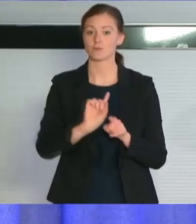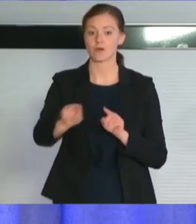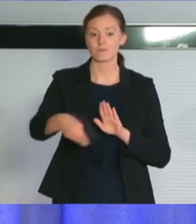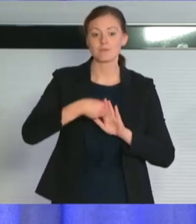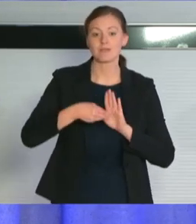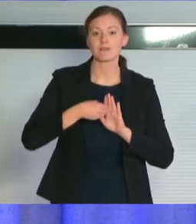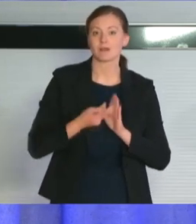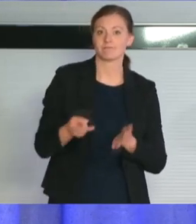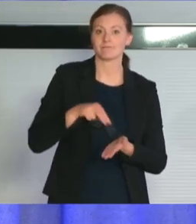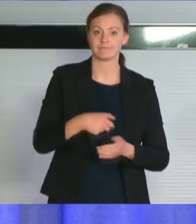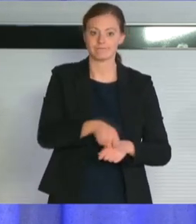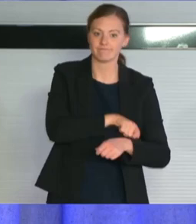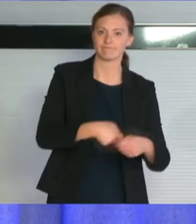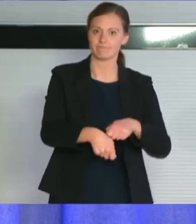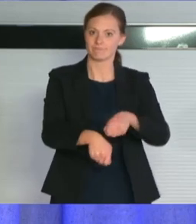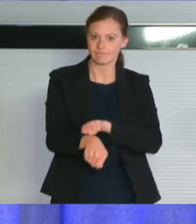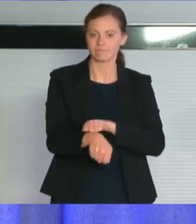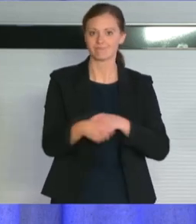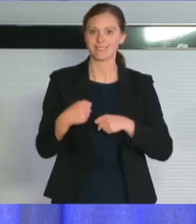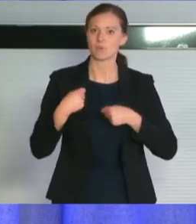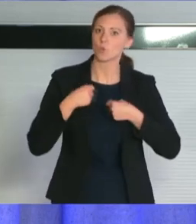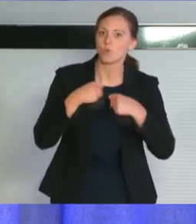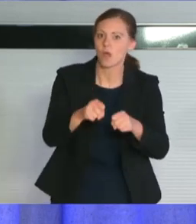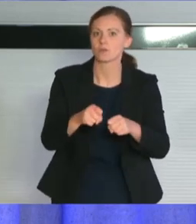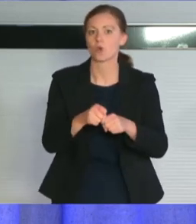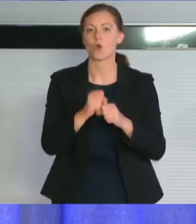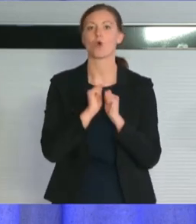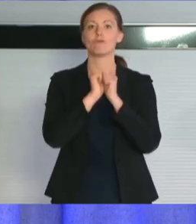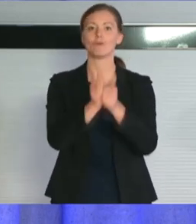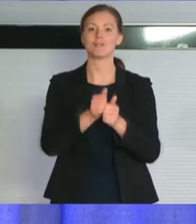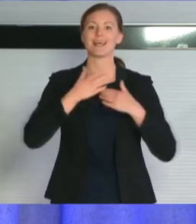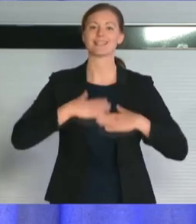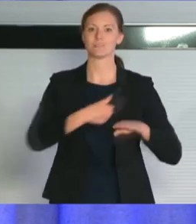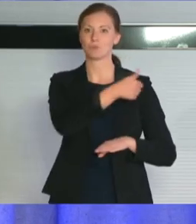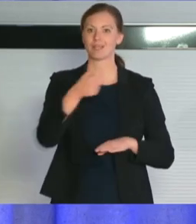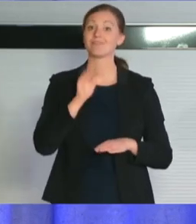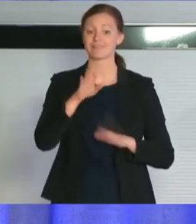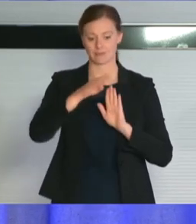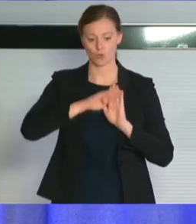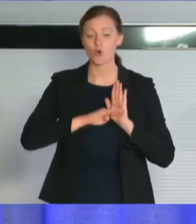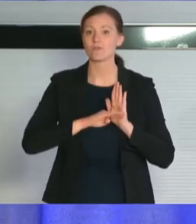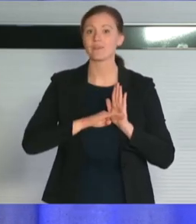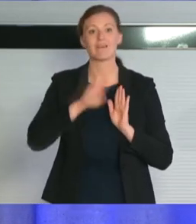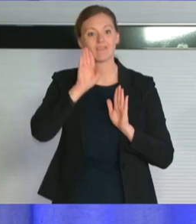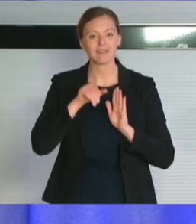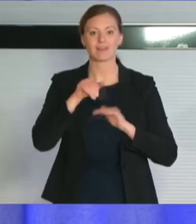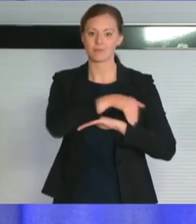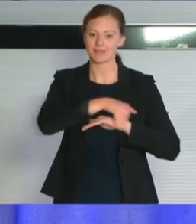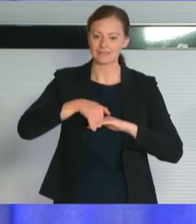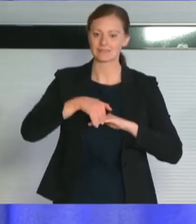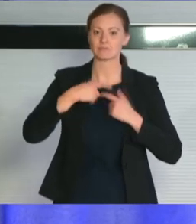dugnaden, fulgt helsemyndighetenes råd. Jeg vet at alle begrensningene i hverdagslivet tar